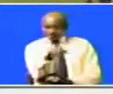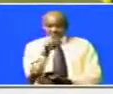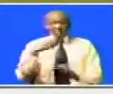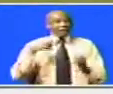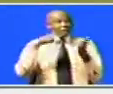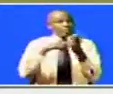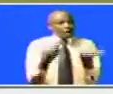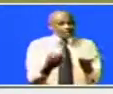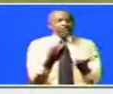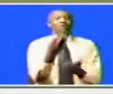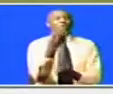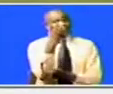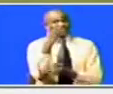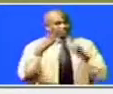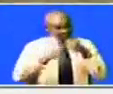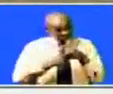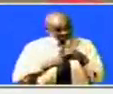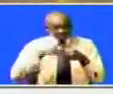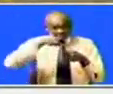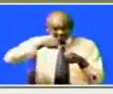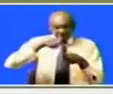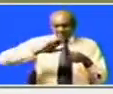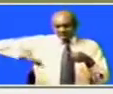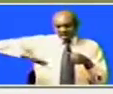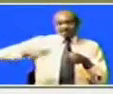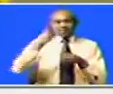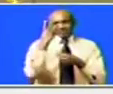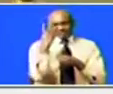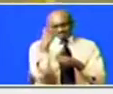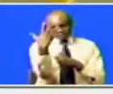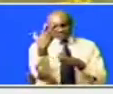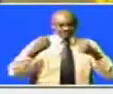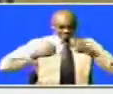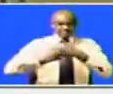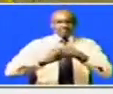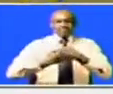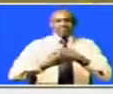alama 46 wakiwa wamesalia na mechi tano pekee mkononi.